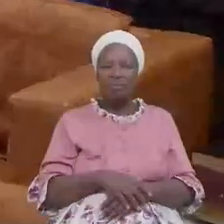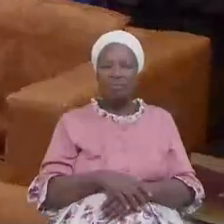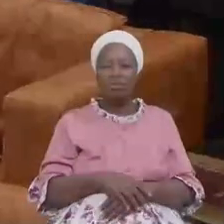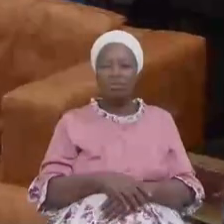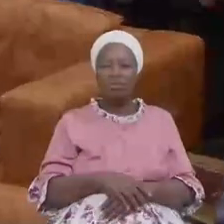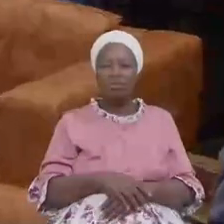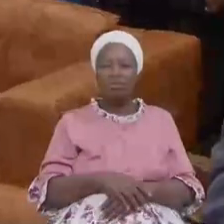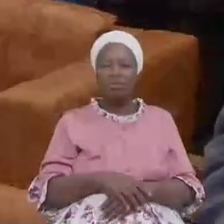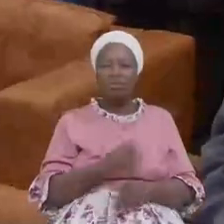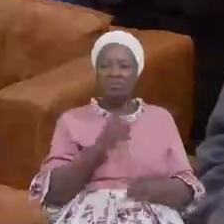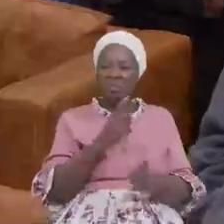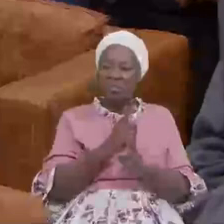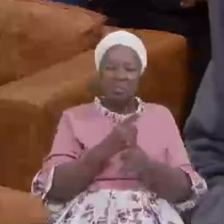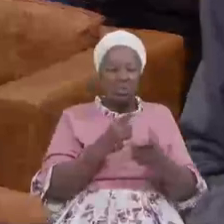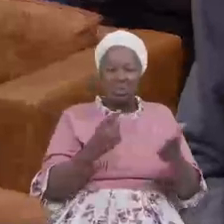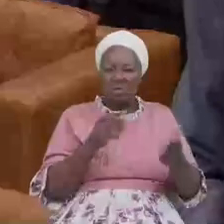Un membre nominal